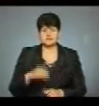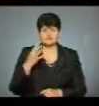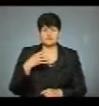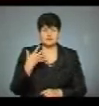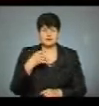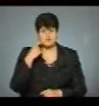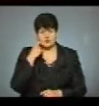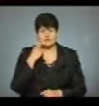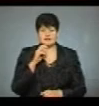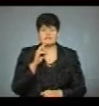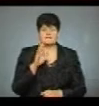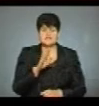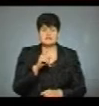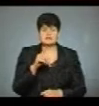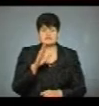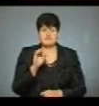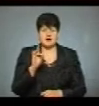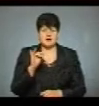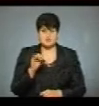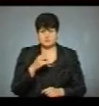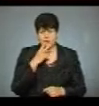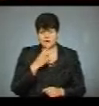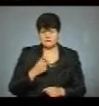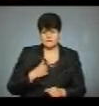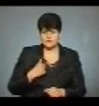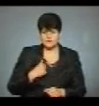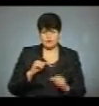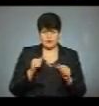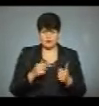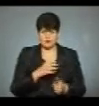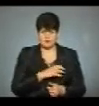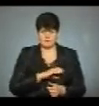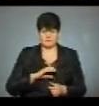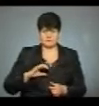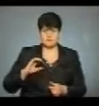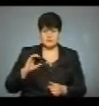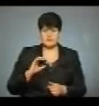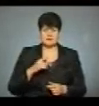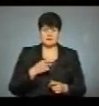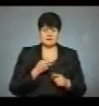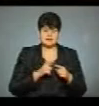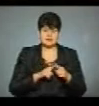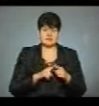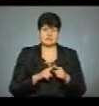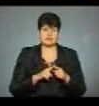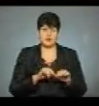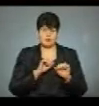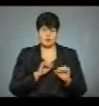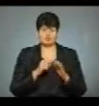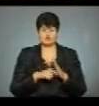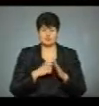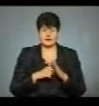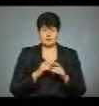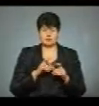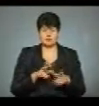45-річний кіборг Віталій Зварич показує військову форму з медалями та орденами. Серед них – нагрудний знак за оборону Донецького аеропорту. Під формою –